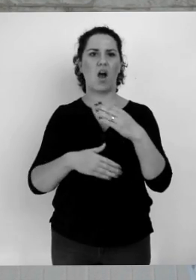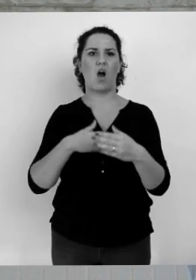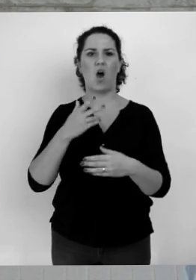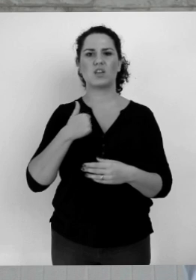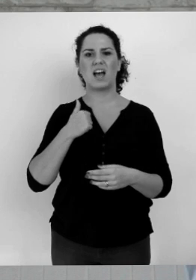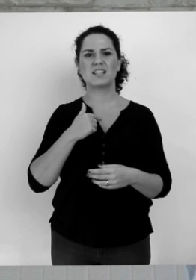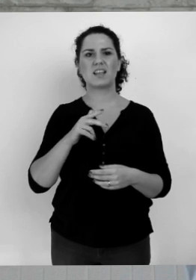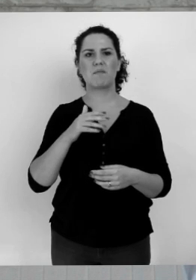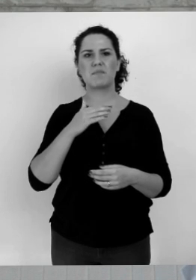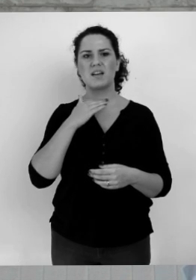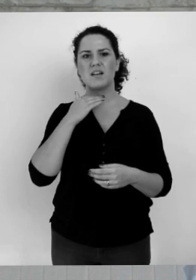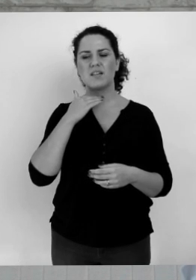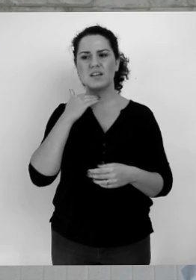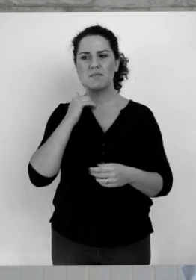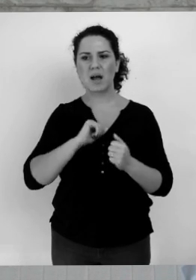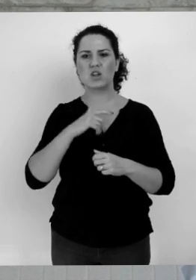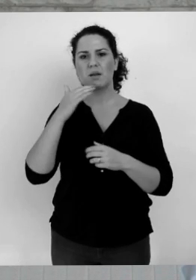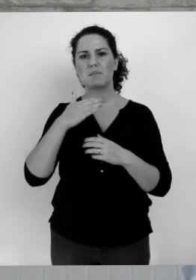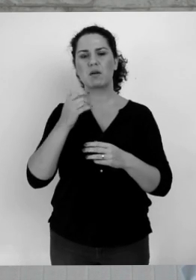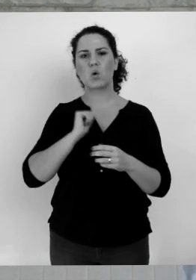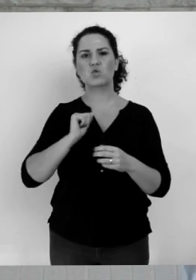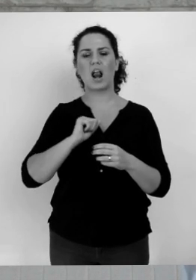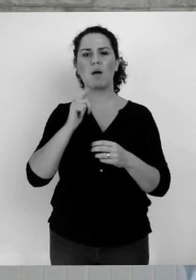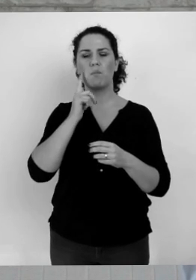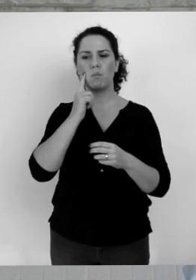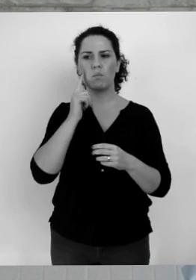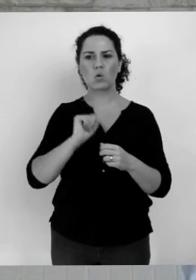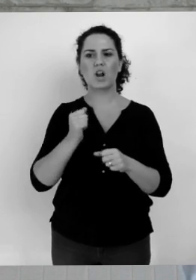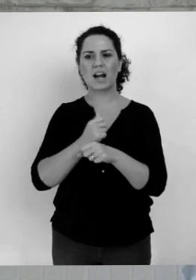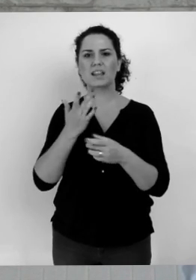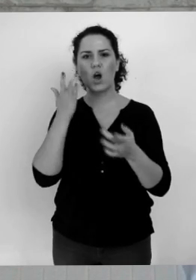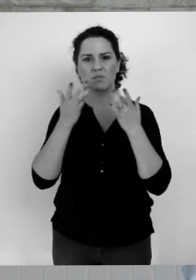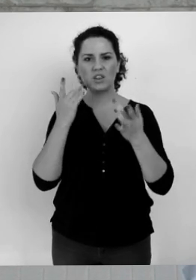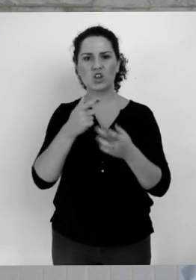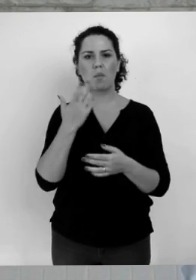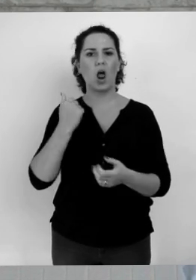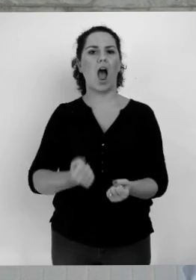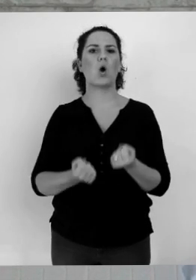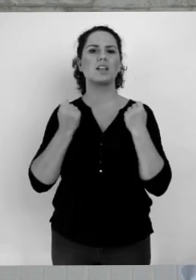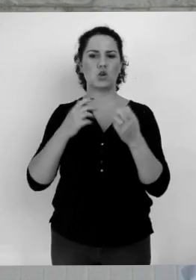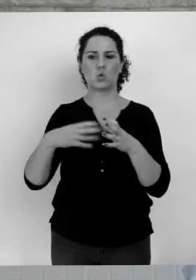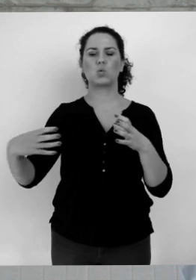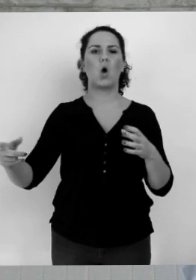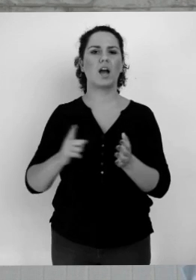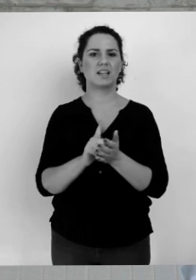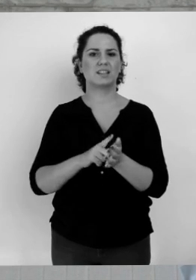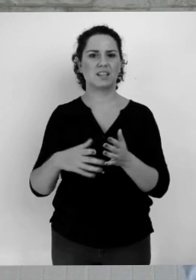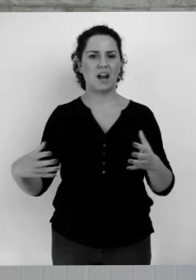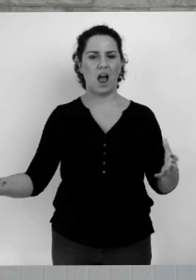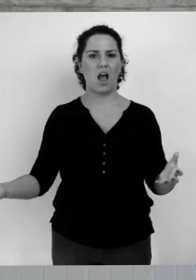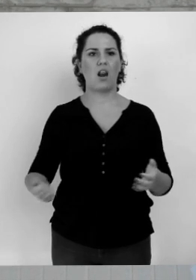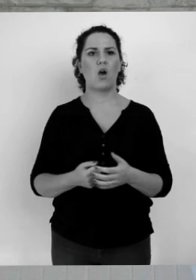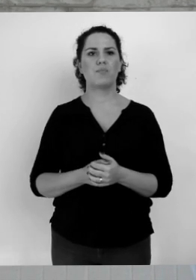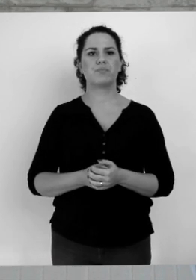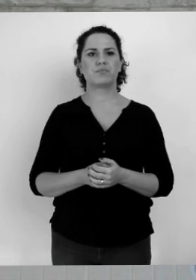Onda sam bar ipak pokušala da radim kako smetičarka, ali to je bilo jako teško tu koje je trajalo. Ali